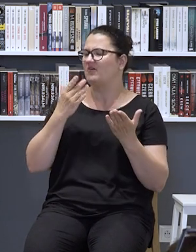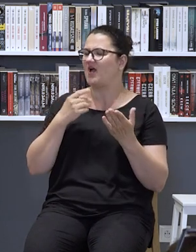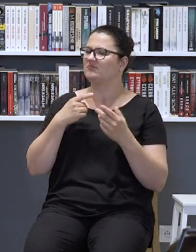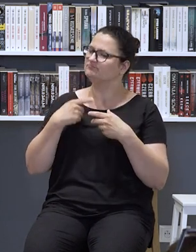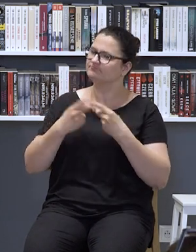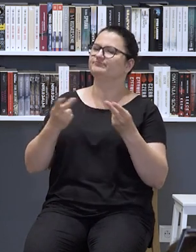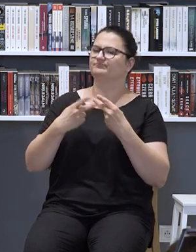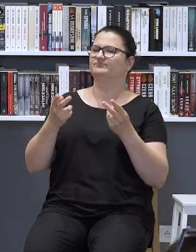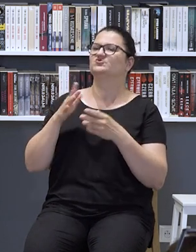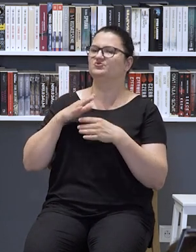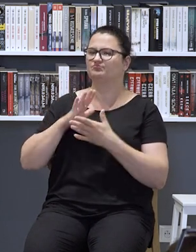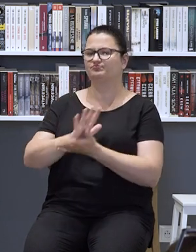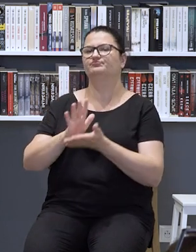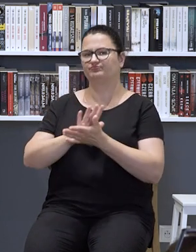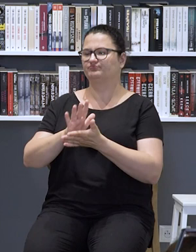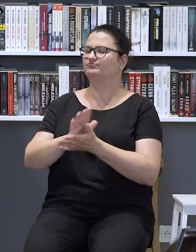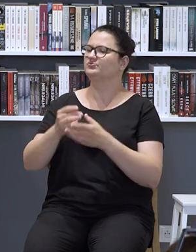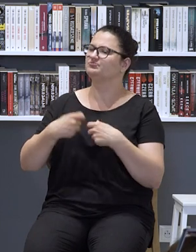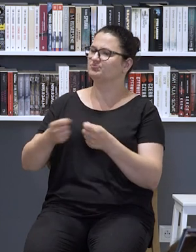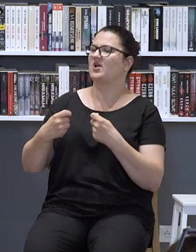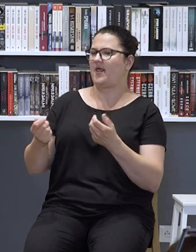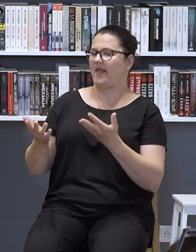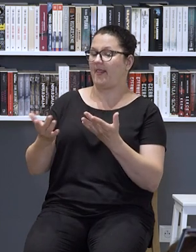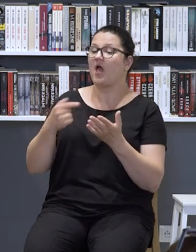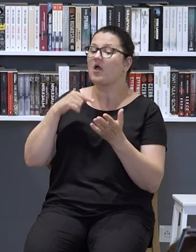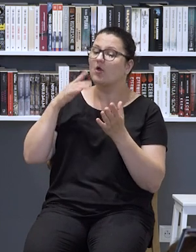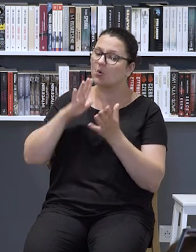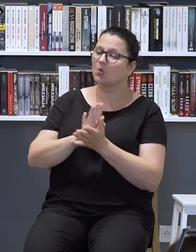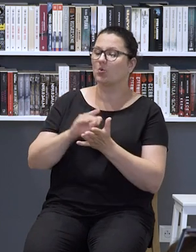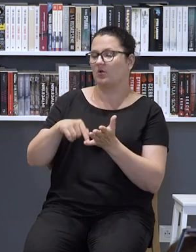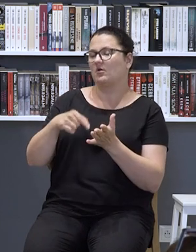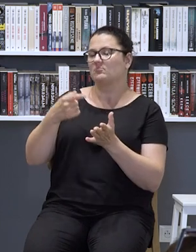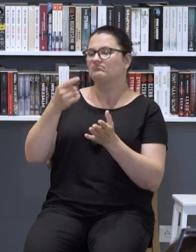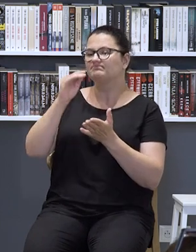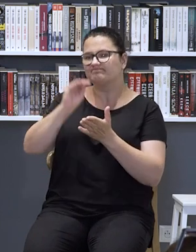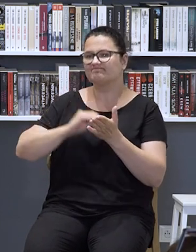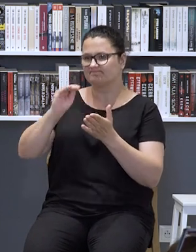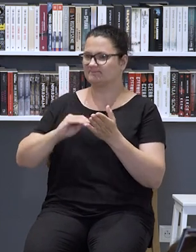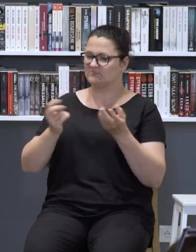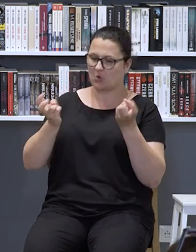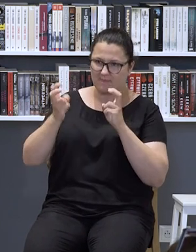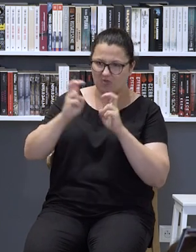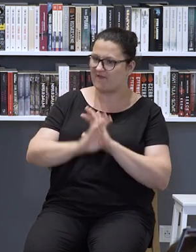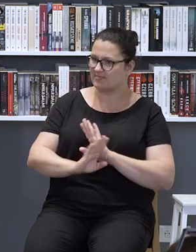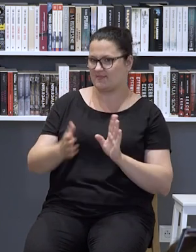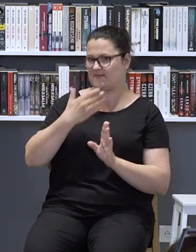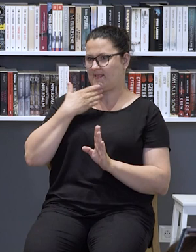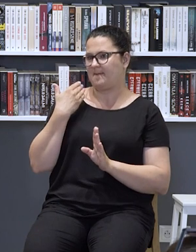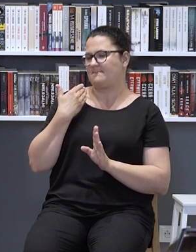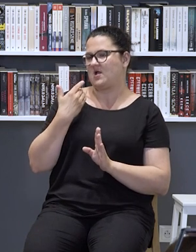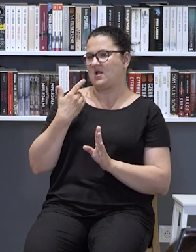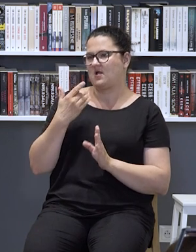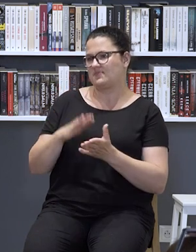nakłady. Czyli fabuła, która nie może być zbyt skomplikowana. Tutaj wiesz, jakieś w ogóle takie są dziwne